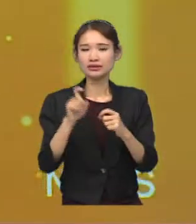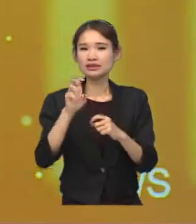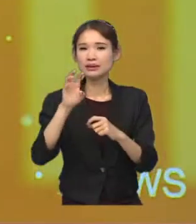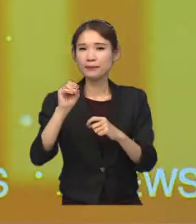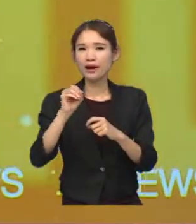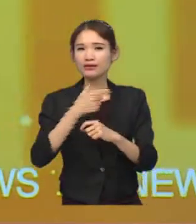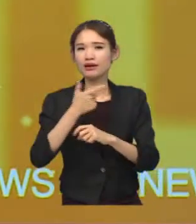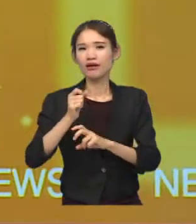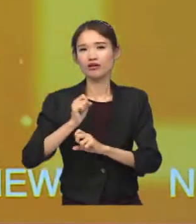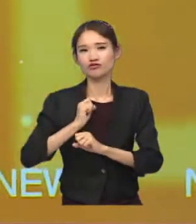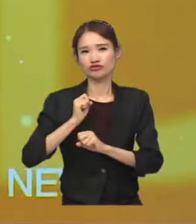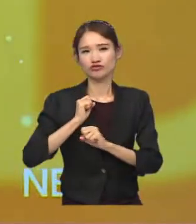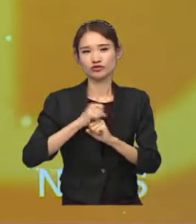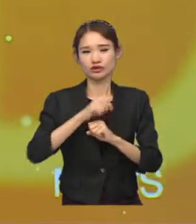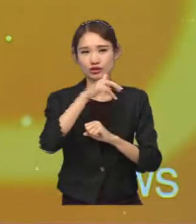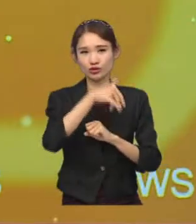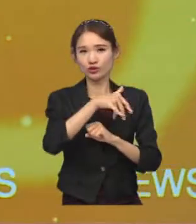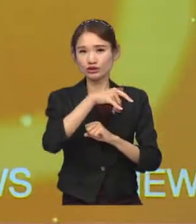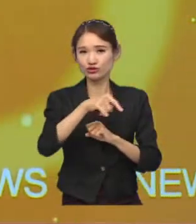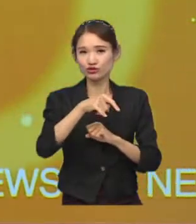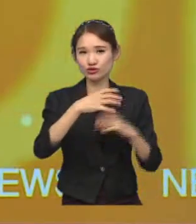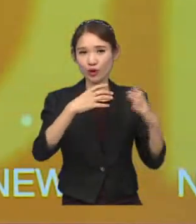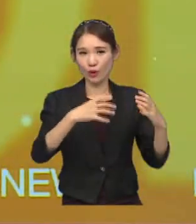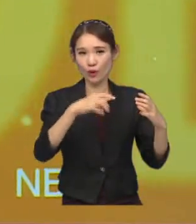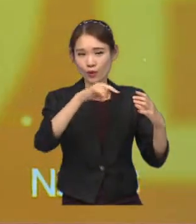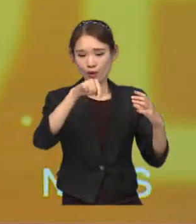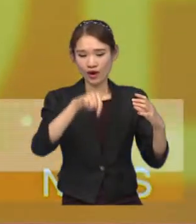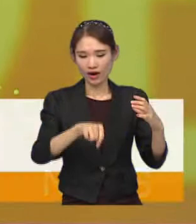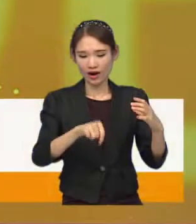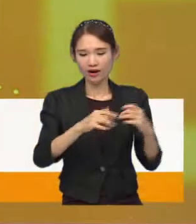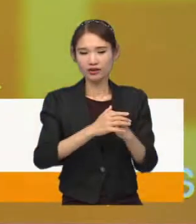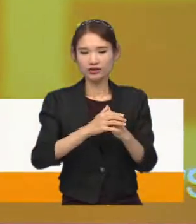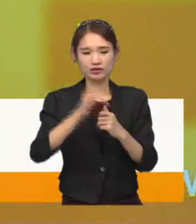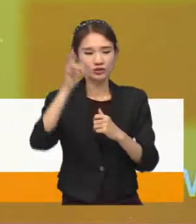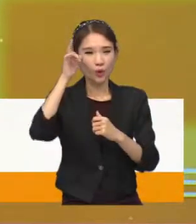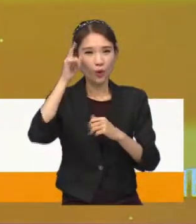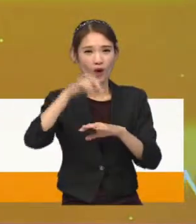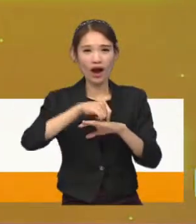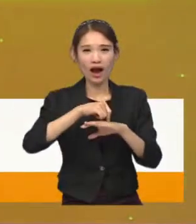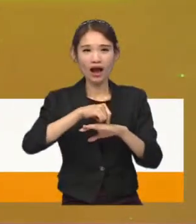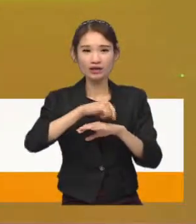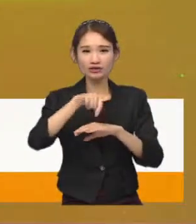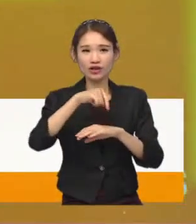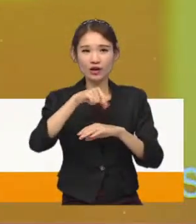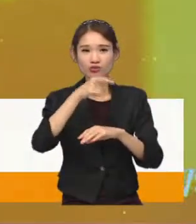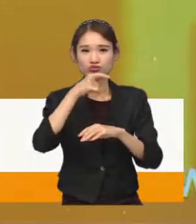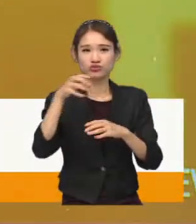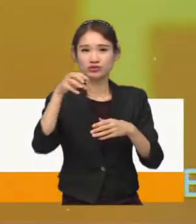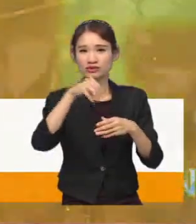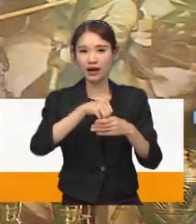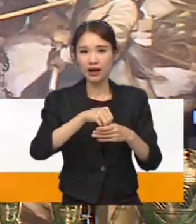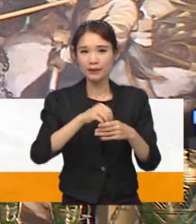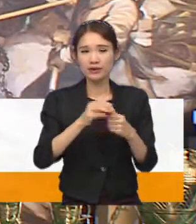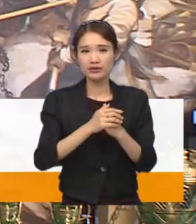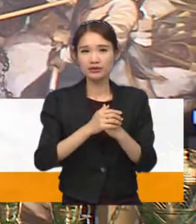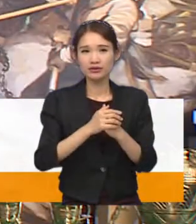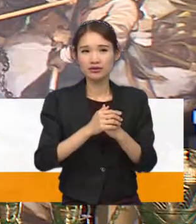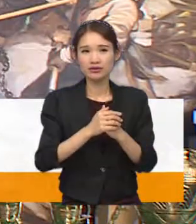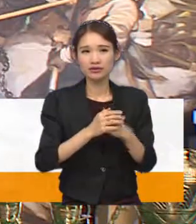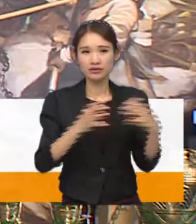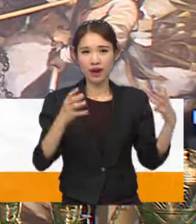대군을 귀주 라고 하는 것에서 소가죽에 내가 물을 담아서 위에다가 아 배치 해